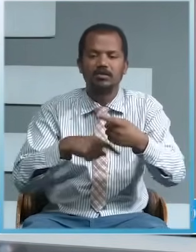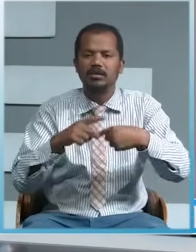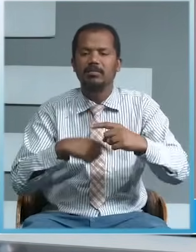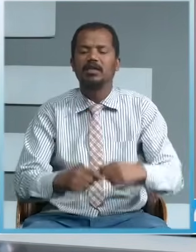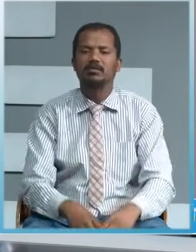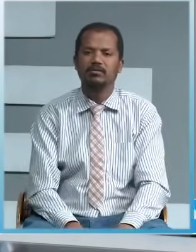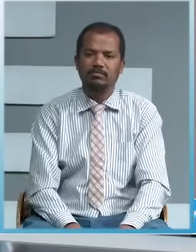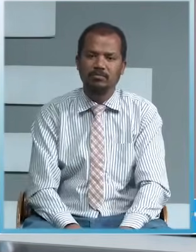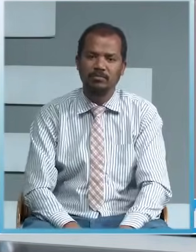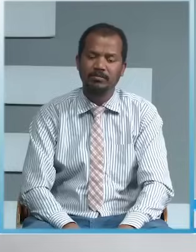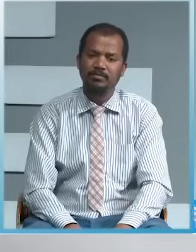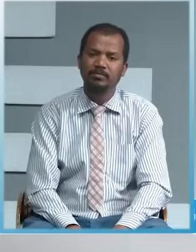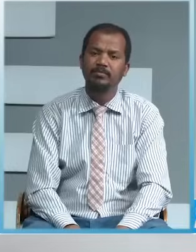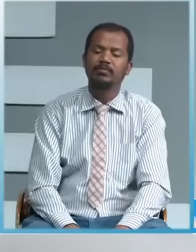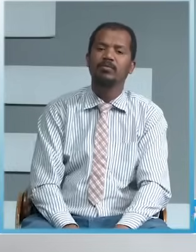تكتاتلن النملس